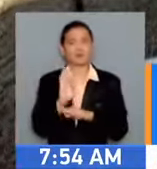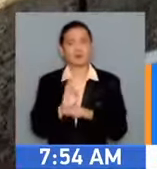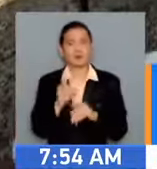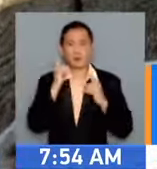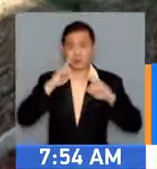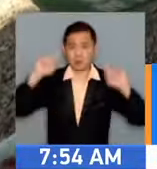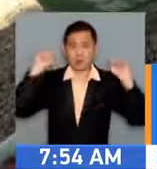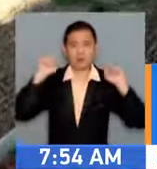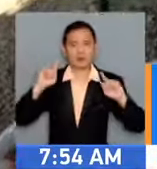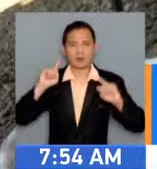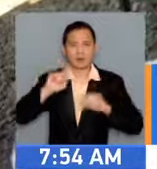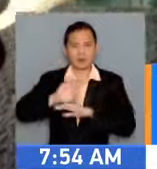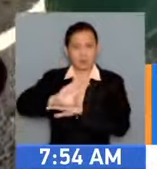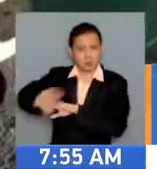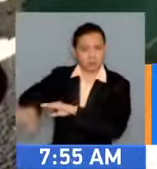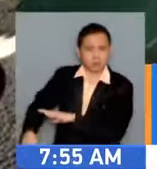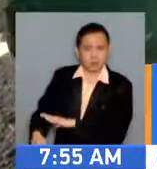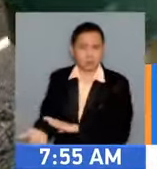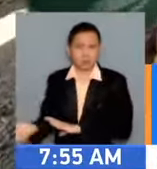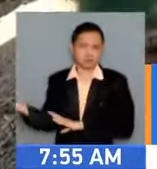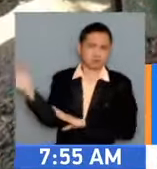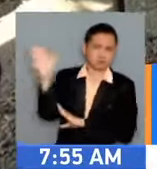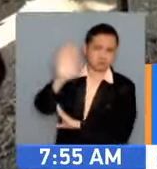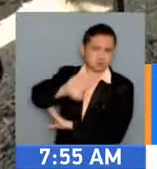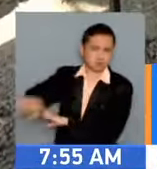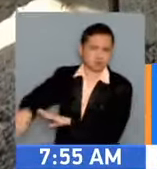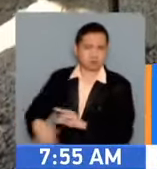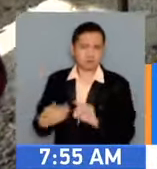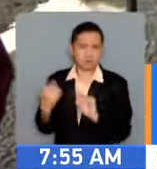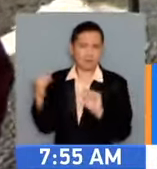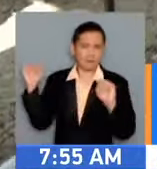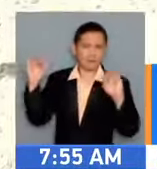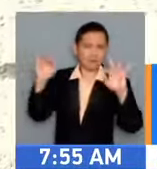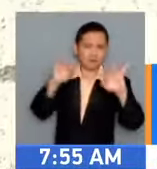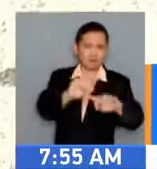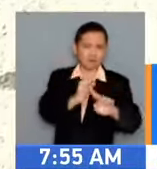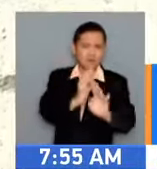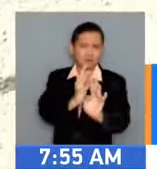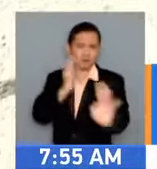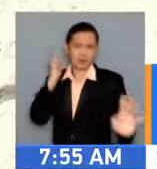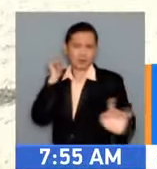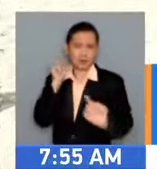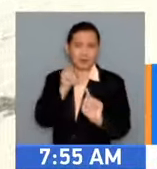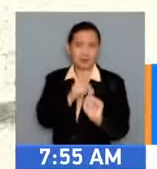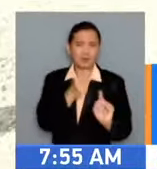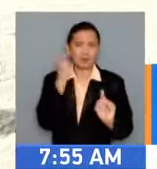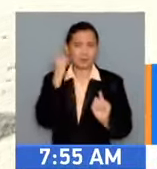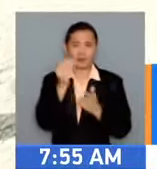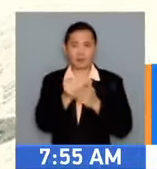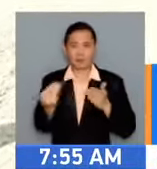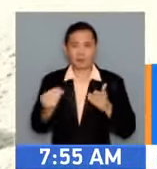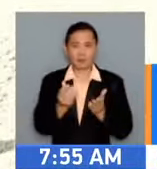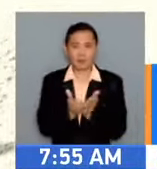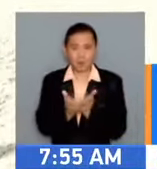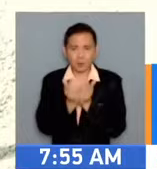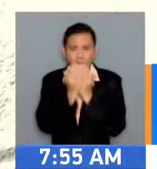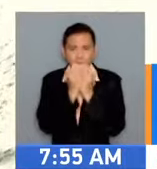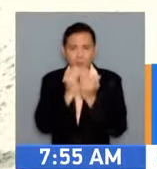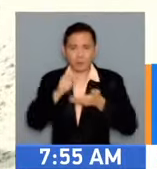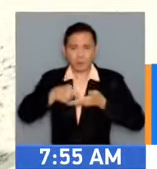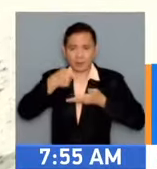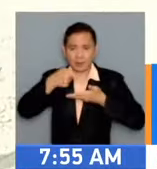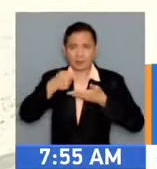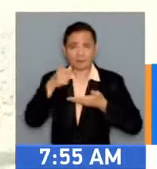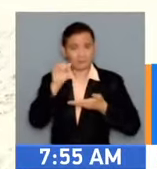pinipilahan ang ating Diwata ng Pares. Correct. Sabi nga natin, success story talaga yung pinagdaanan mo. Kanina nabanggit natin